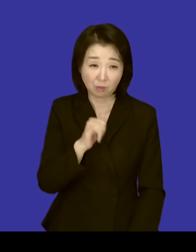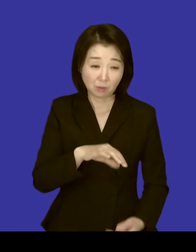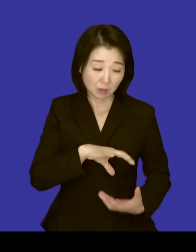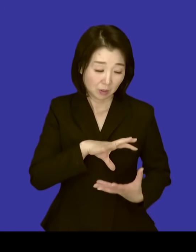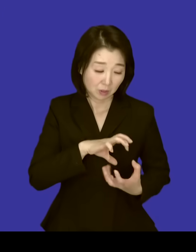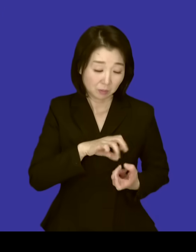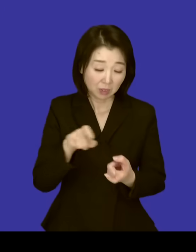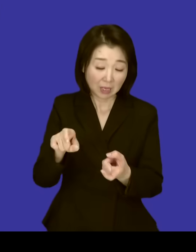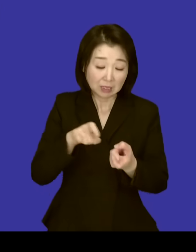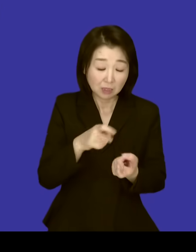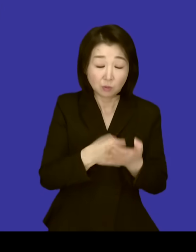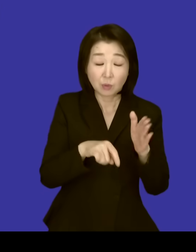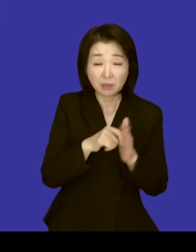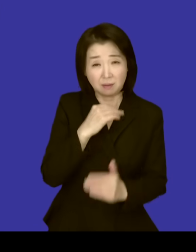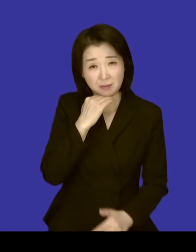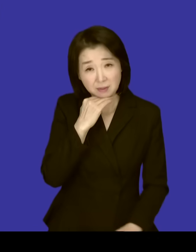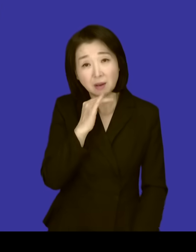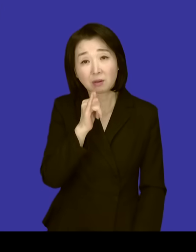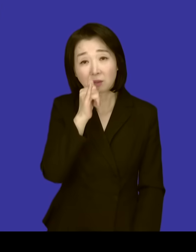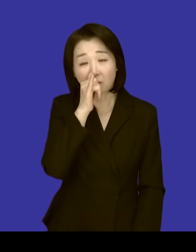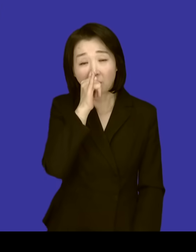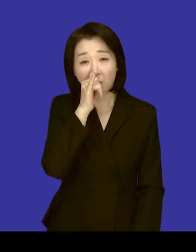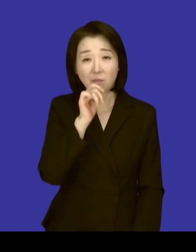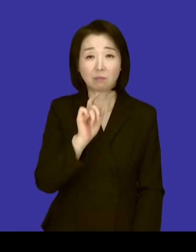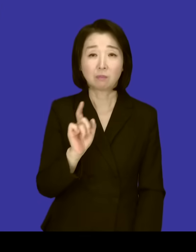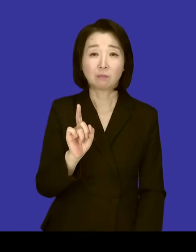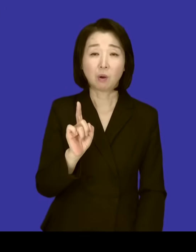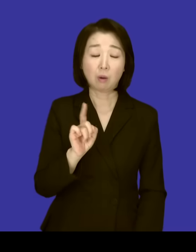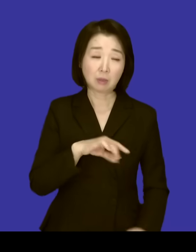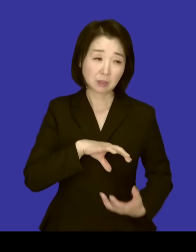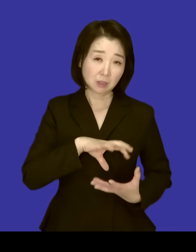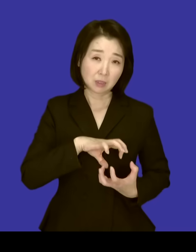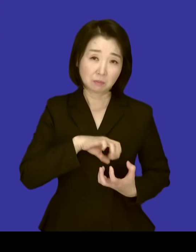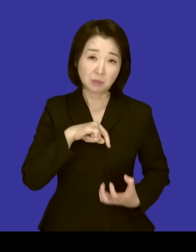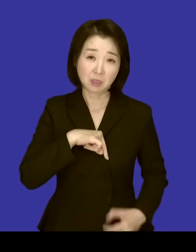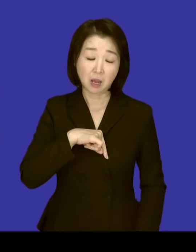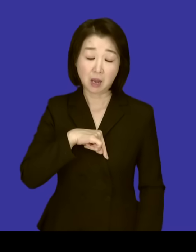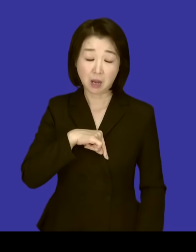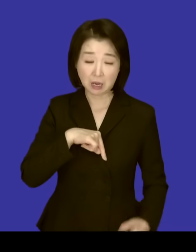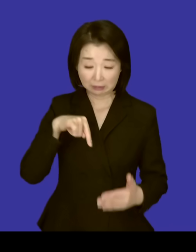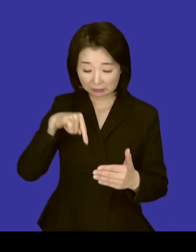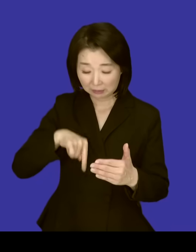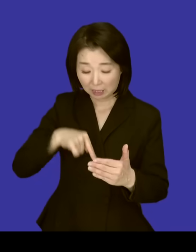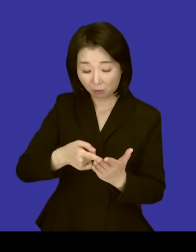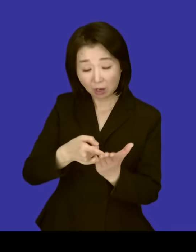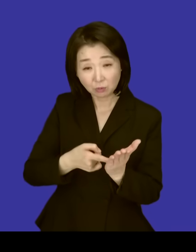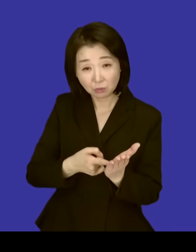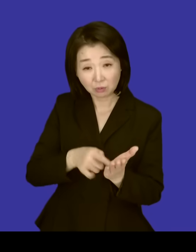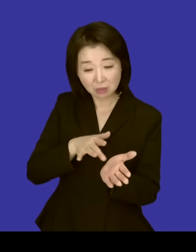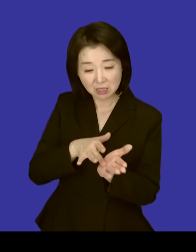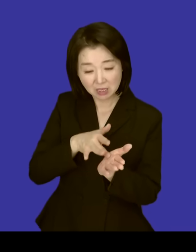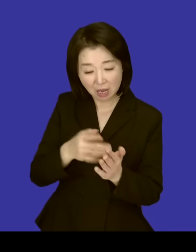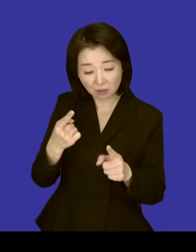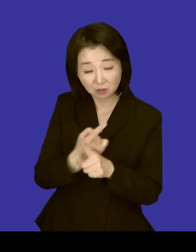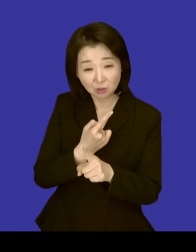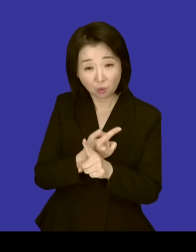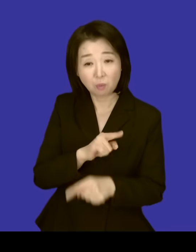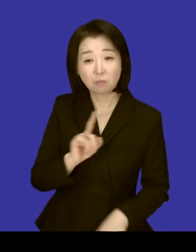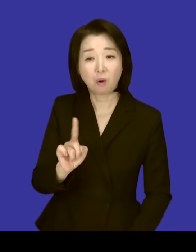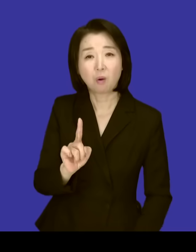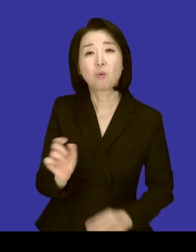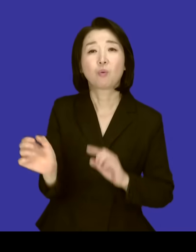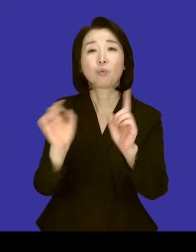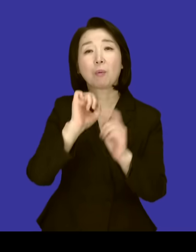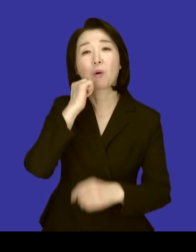위해서 대기한다는 것 자체는 이 심장 자체가 내과적인 어떤 시술, 약물 치료 등으로는 좀